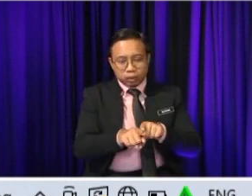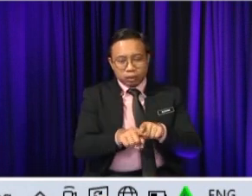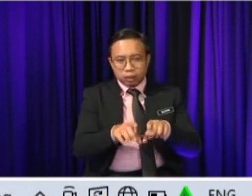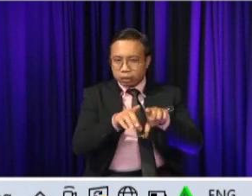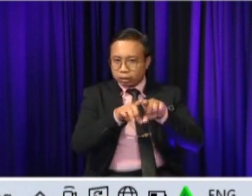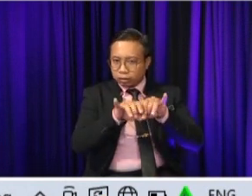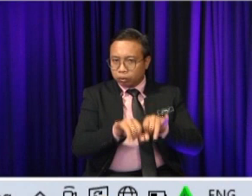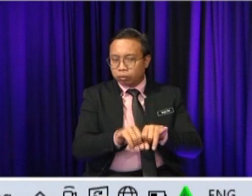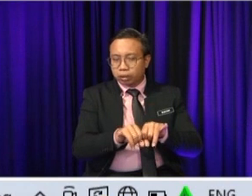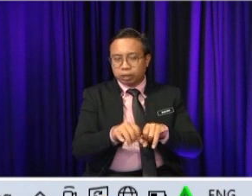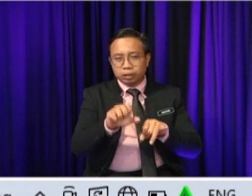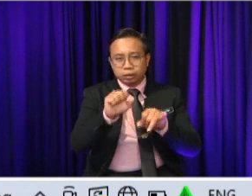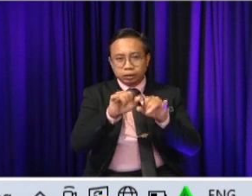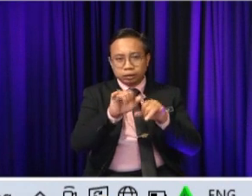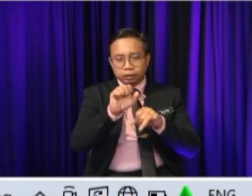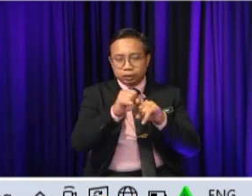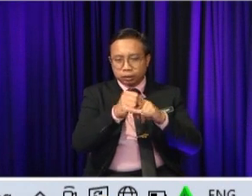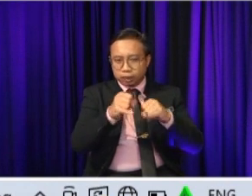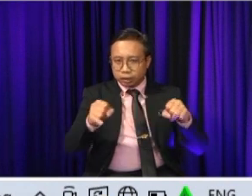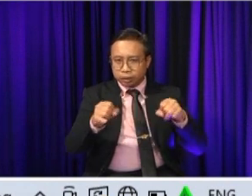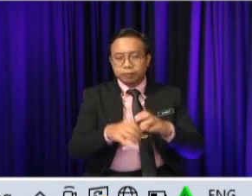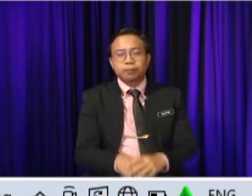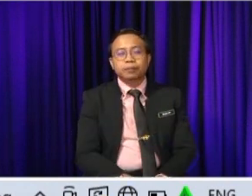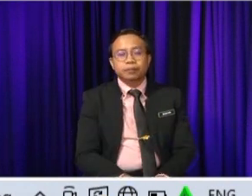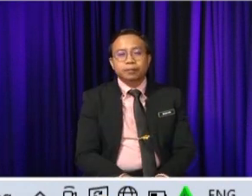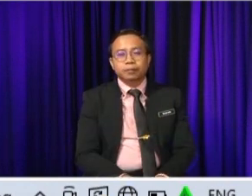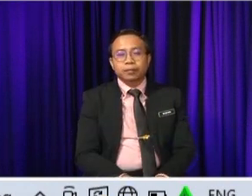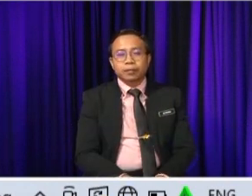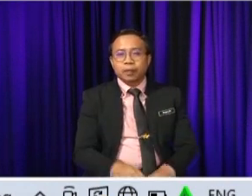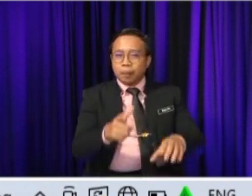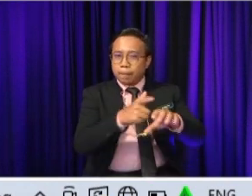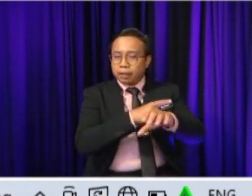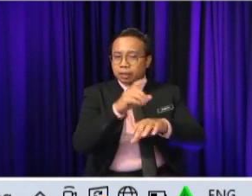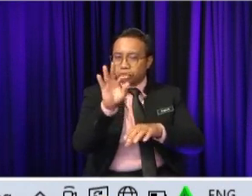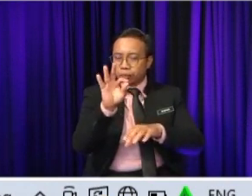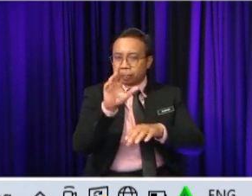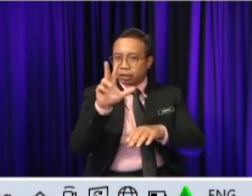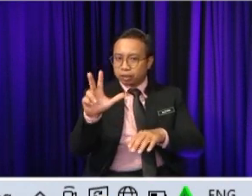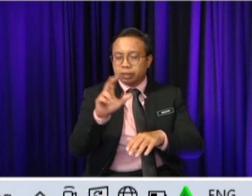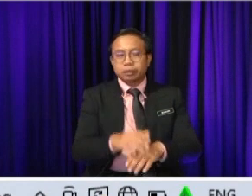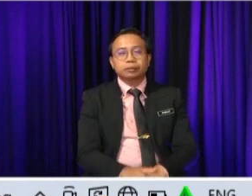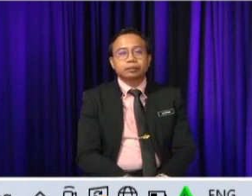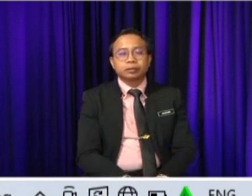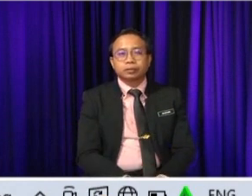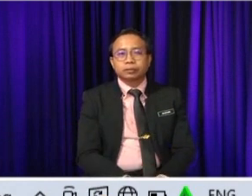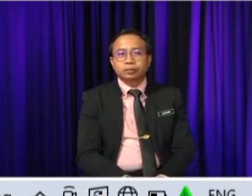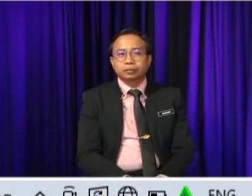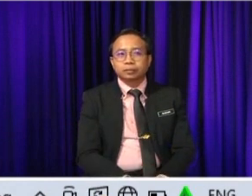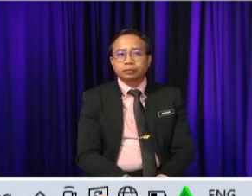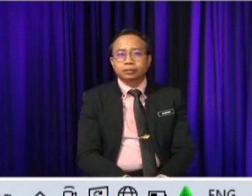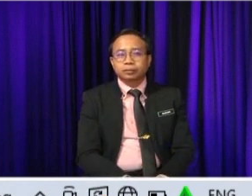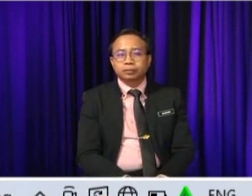kali lebar tiga dan panjang dia adalah 9 sedangkan dapat macam ini